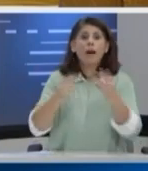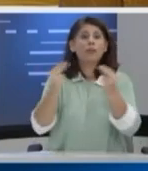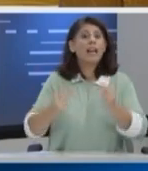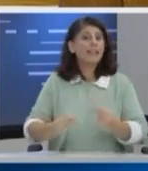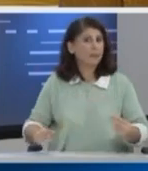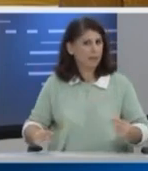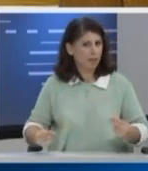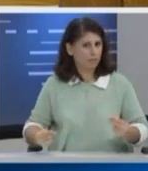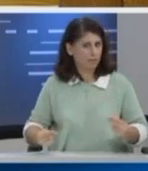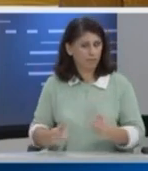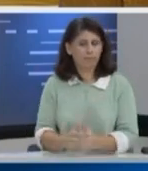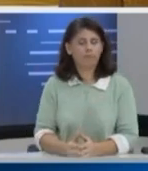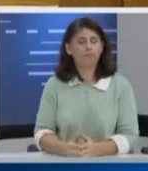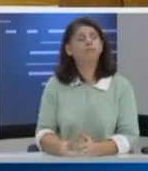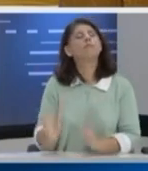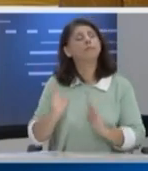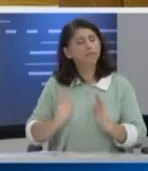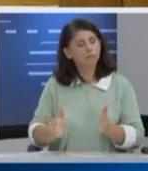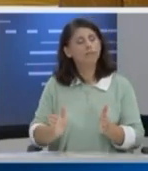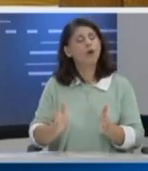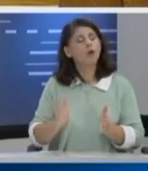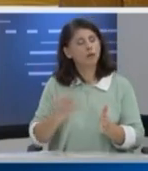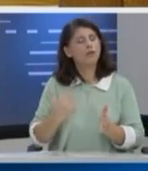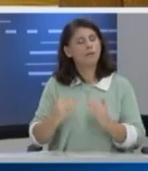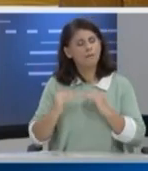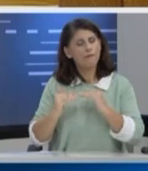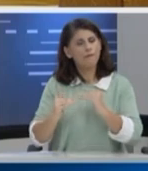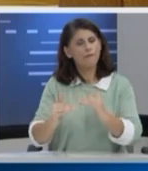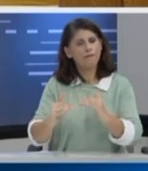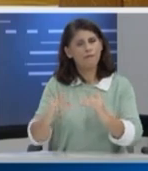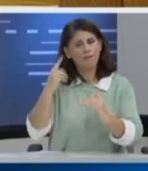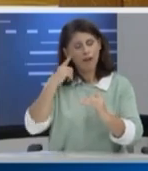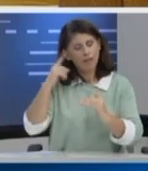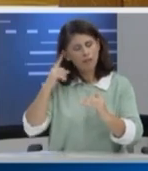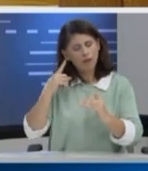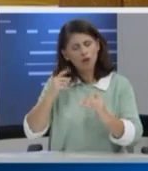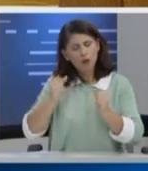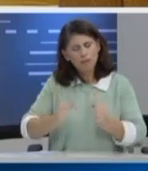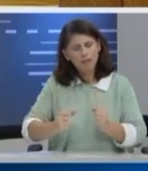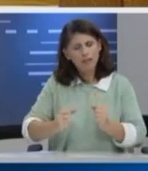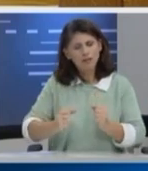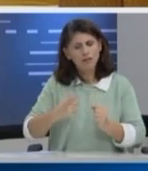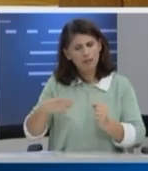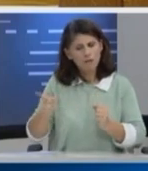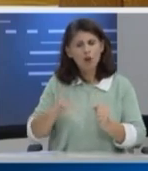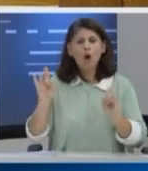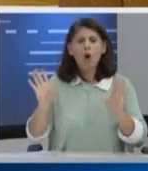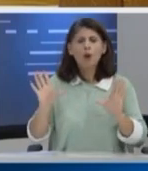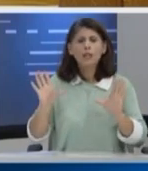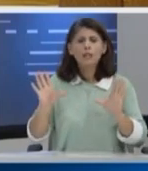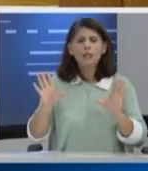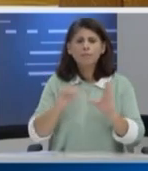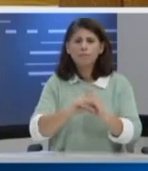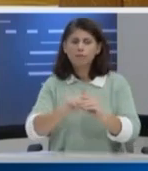Πιστεύω ότι μπορούσε κάλλιστα να διατηρήσει τη διαφορετική του άποψη και θέση, χωρίς να αποσύρει